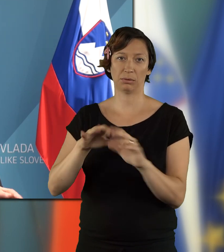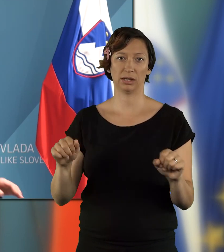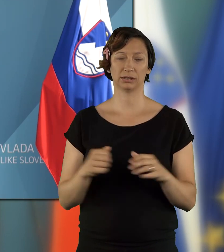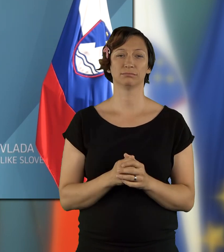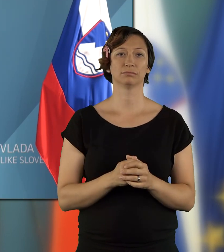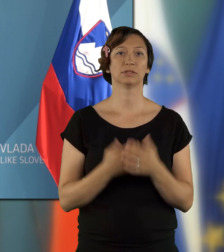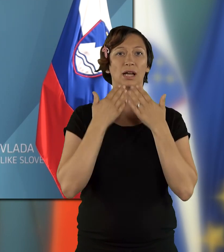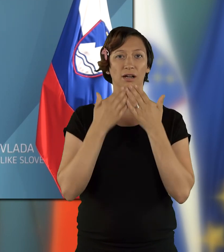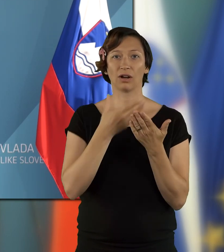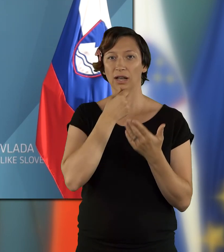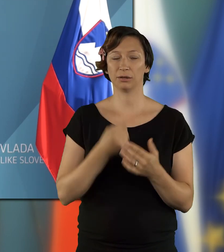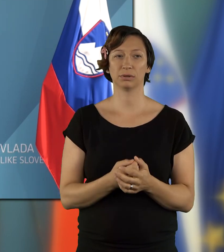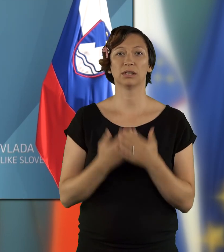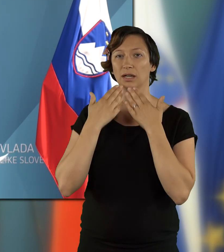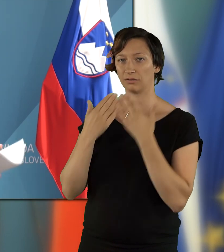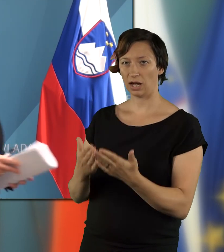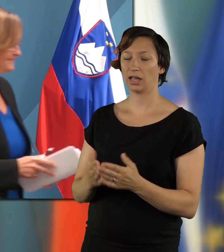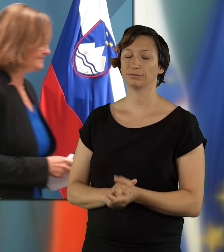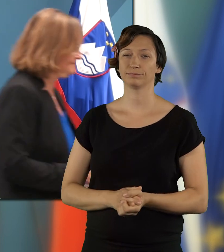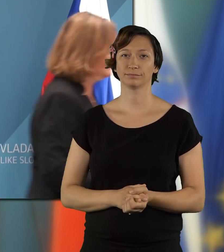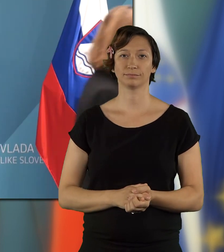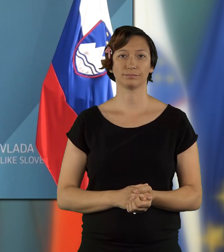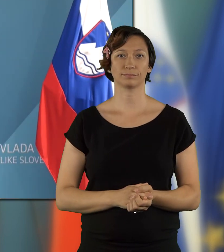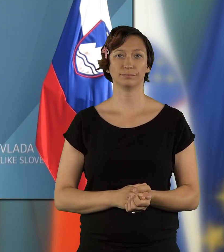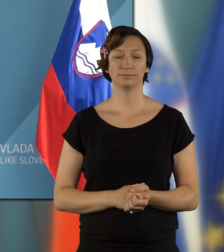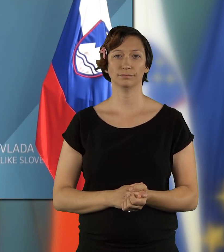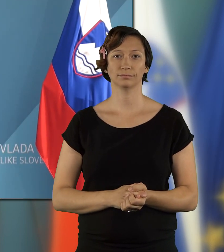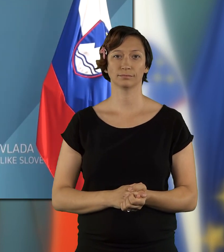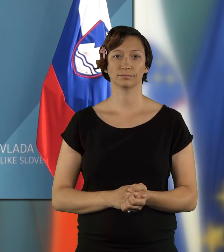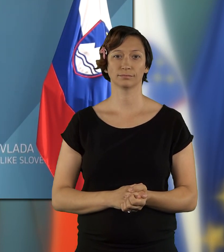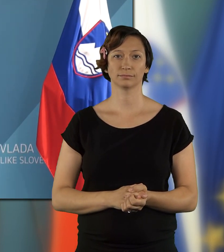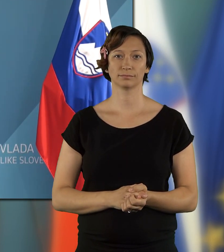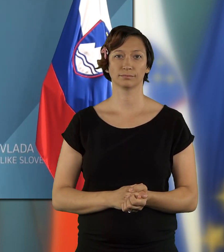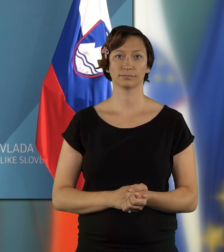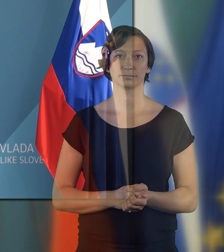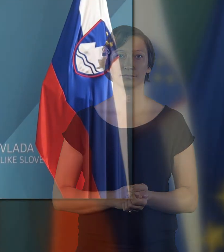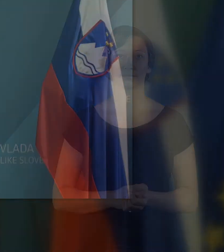Tako, hvala lepa tudi ministru za finance, hvala vam in seveda lep dan.